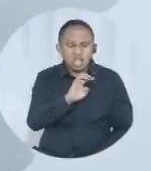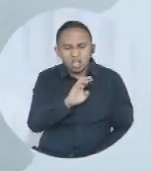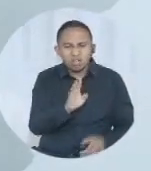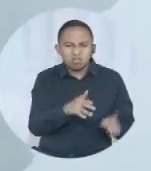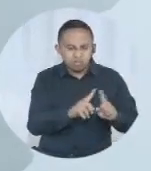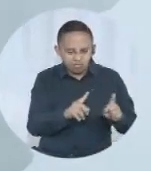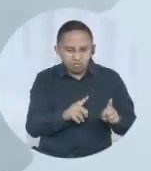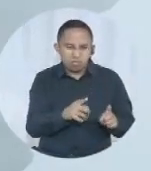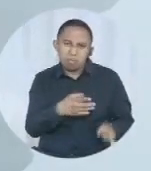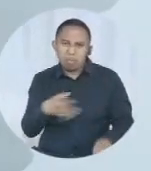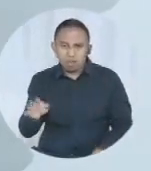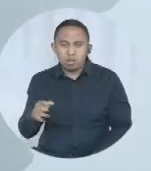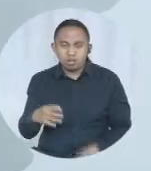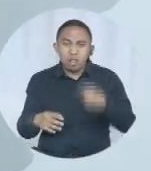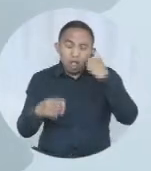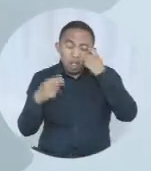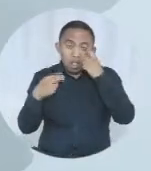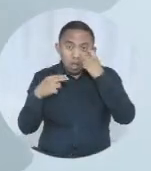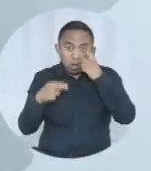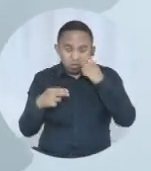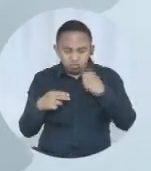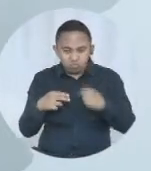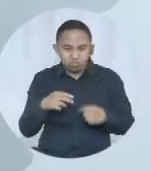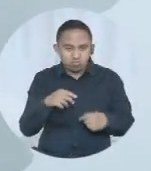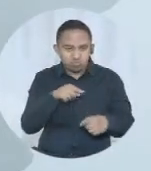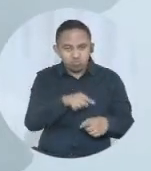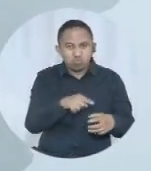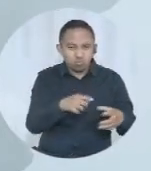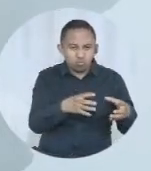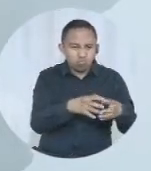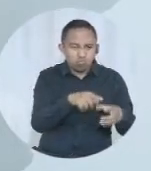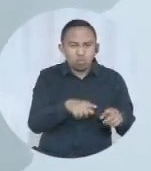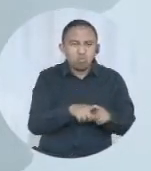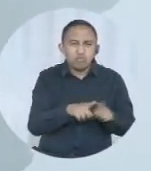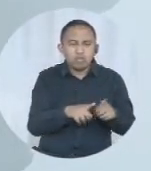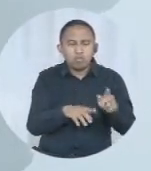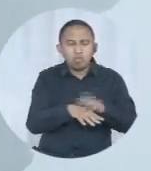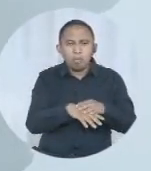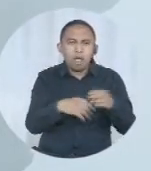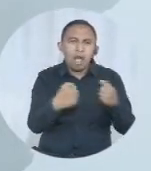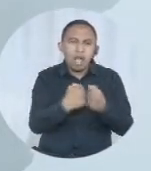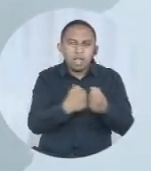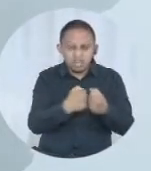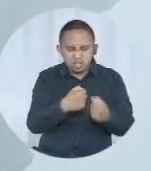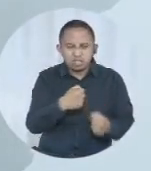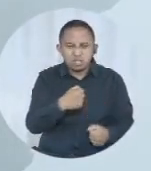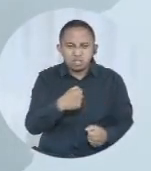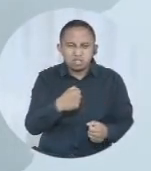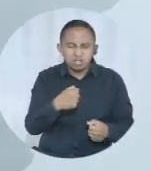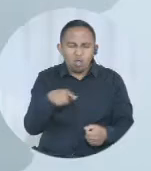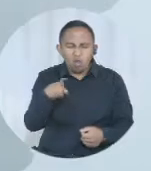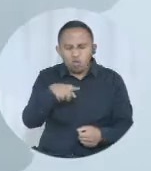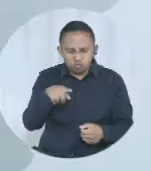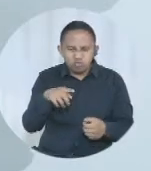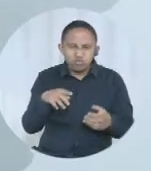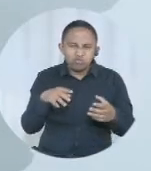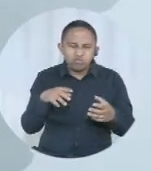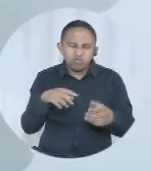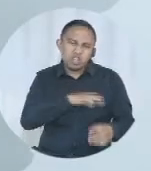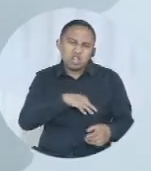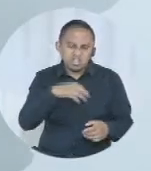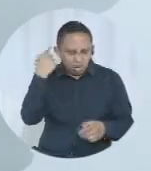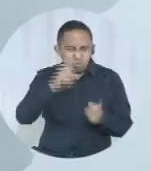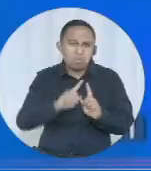amin'ny vondrona djihadista moa no tena afantarana izany vondrona G5SL izany. Ny antony izy tany ary mbafantarany murarinainy misany France